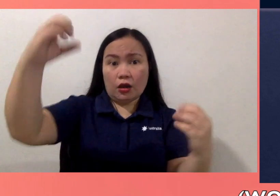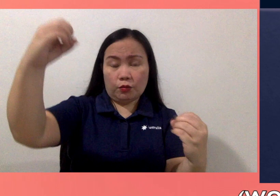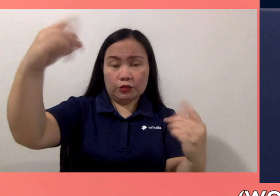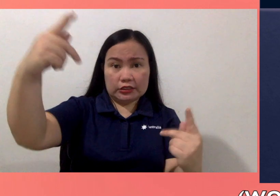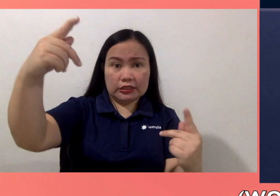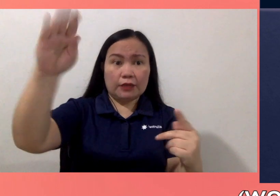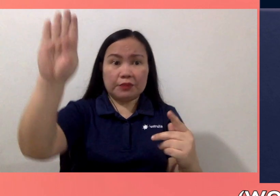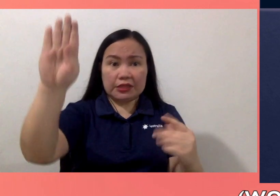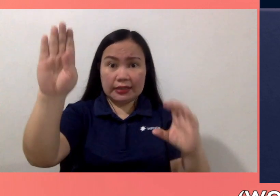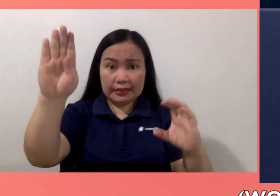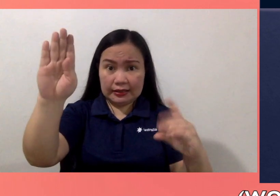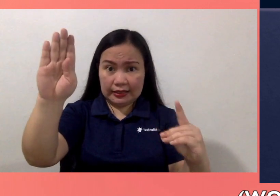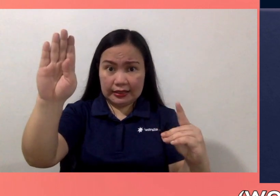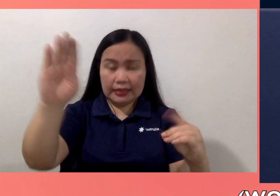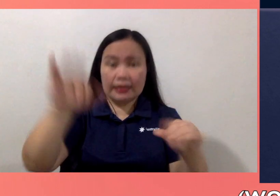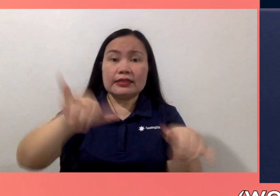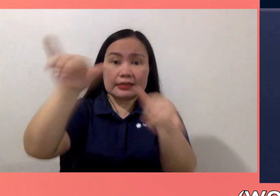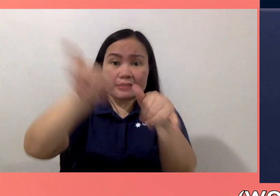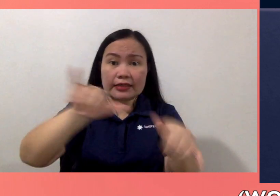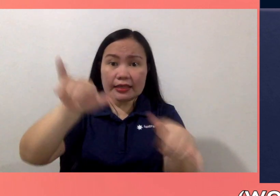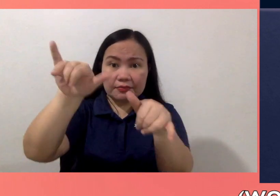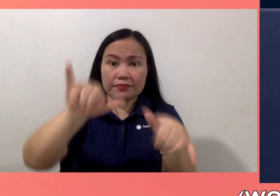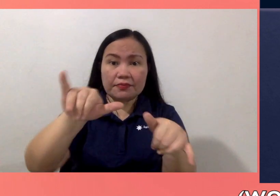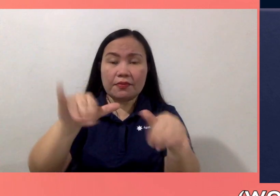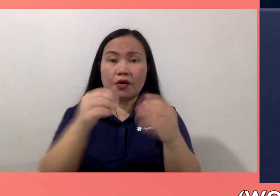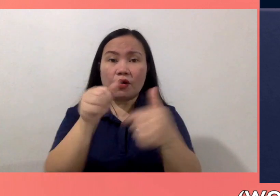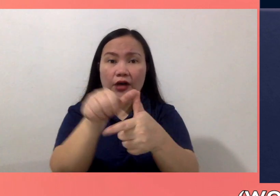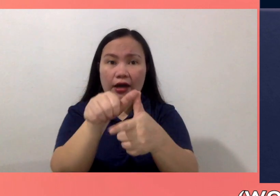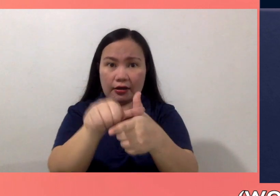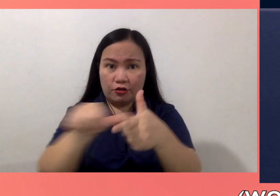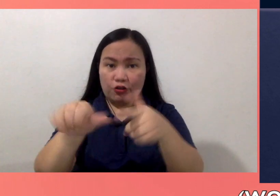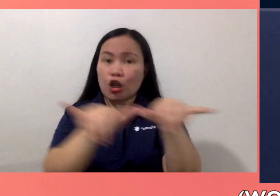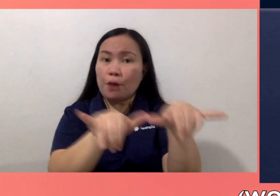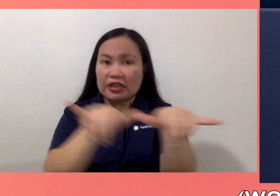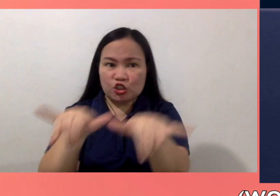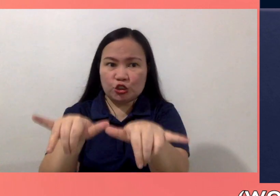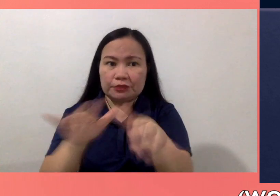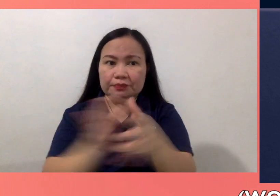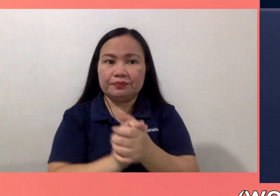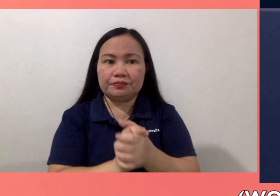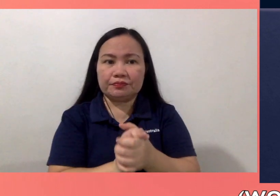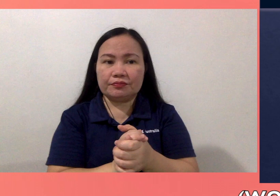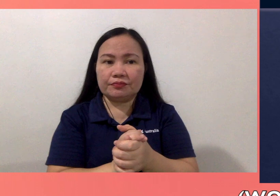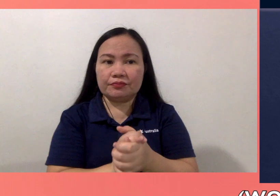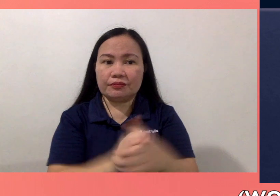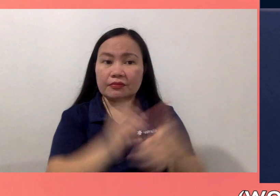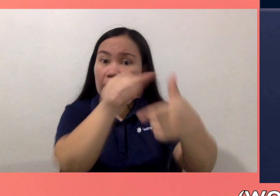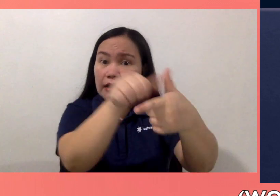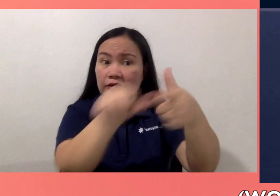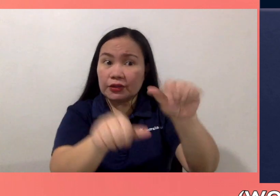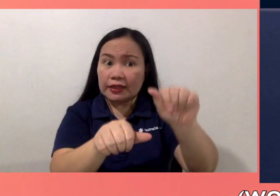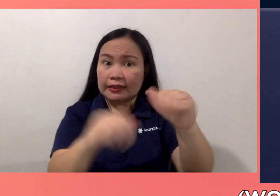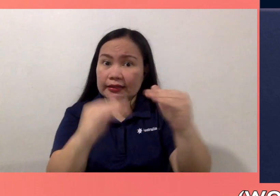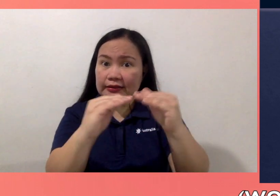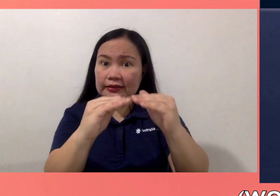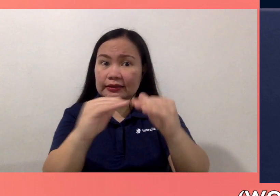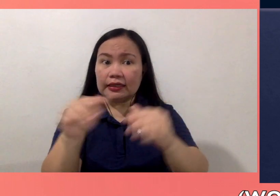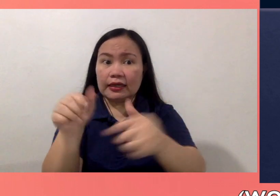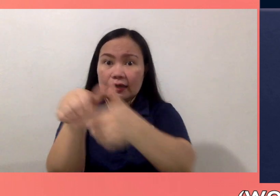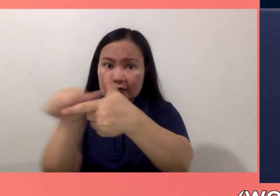angle D. So, same sila ng sukat. So, kung ano yung measure ni angle B, ganun din yung measure ni angle